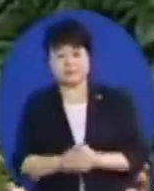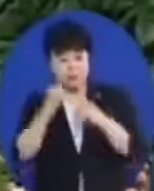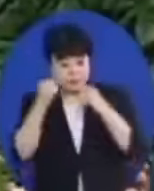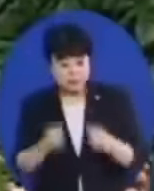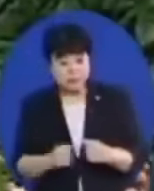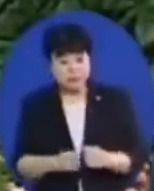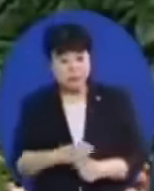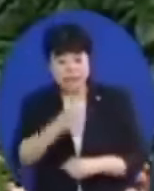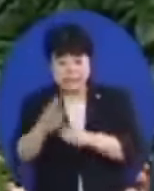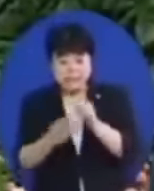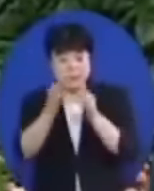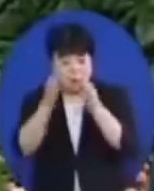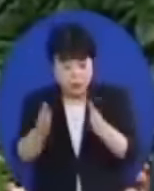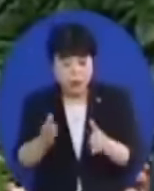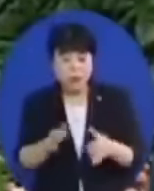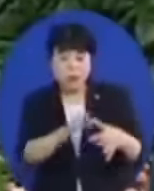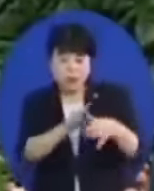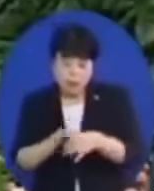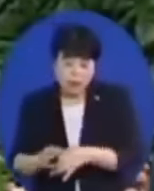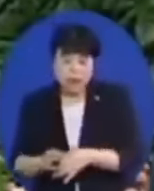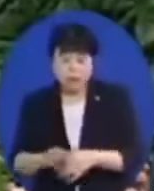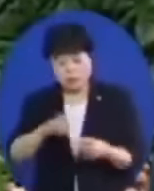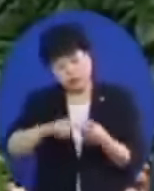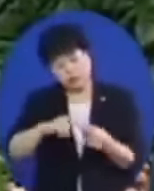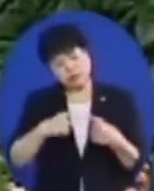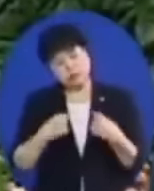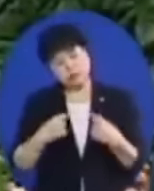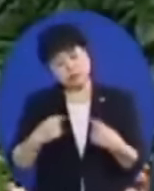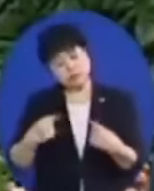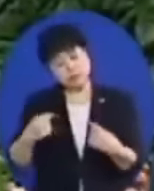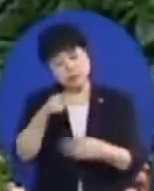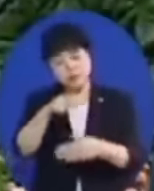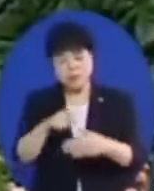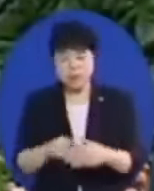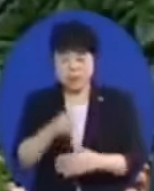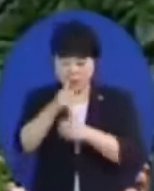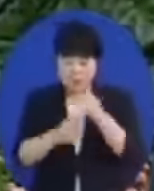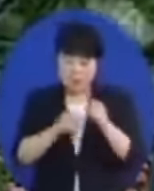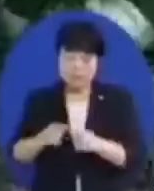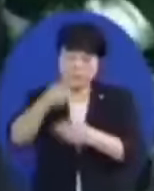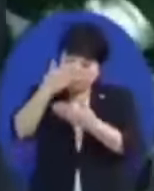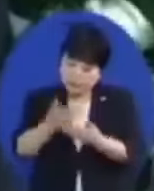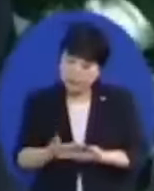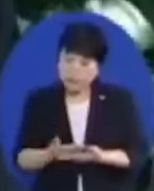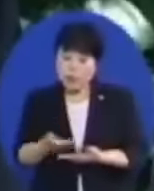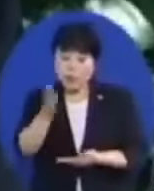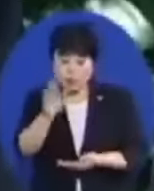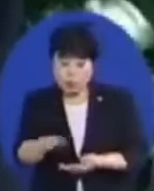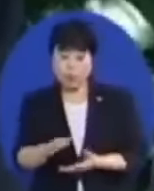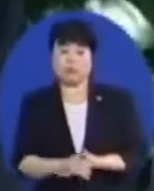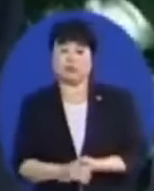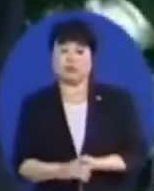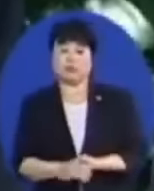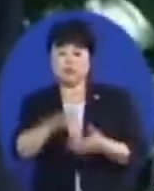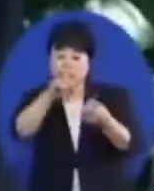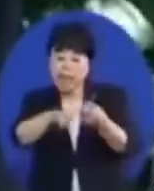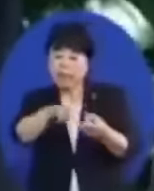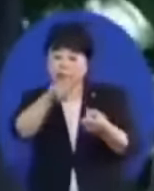살아도 3년 동안 조금도 낫지 않았어요. 마음에 분명히 하나님 말씀을 받았고